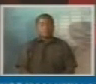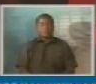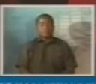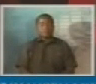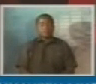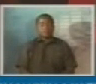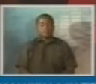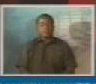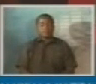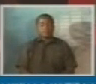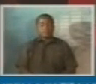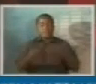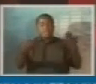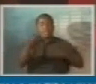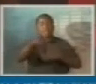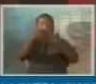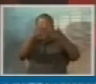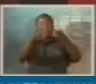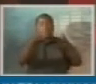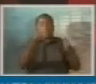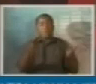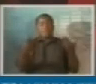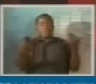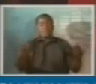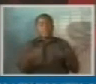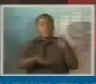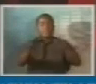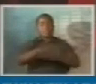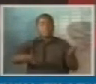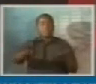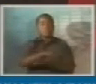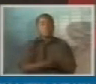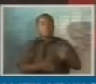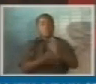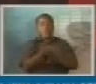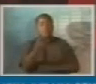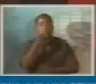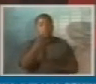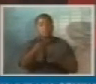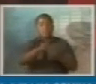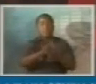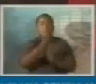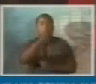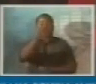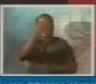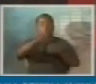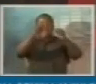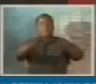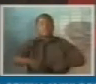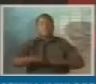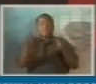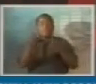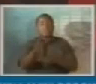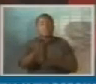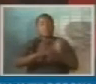kuhakikisha nchi inaendelea kwa moja. Hili liko wazi. Kwa hiyo mwenyekiti, wala tusije hapa tukaanza kupapa mafuta hapa. Unajua kuna watu nataka niwaambie, nitumie maneno